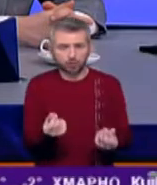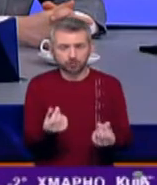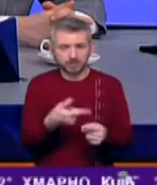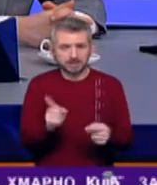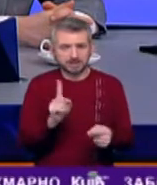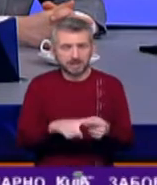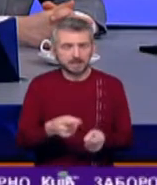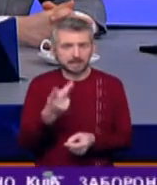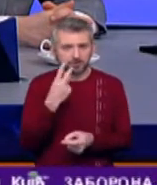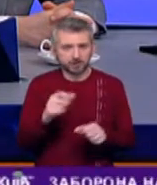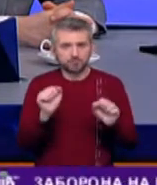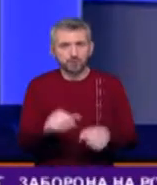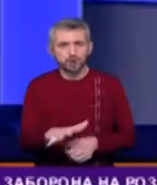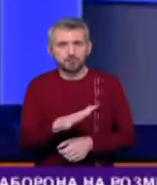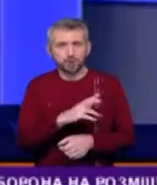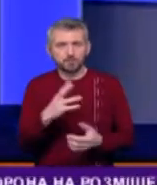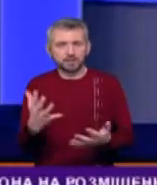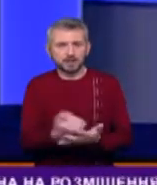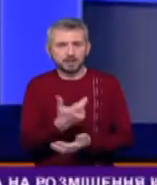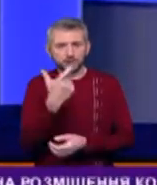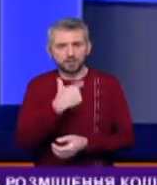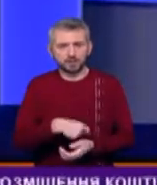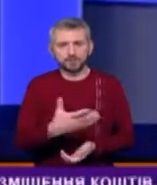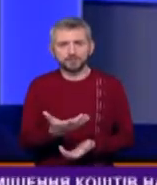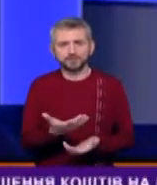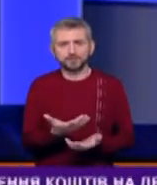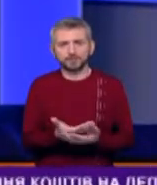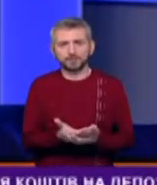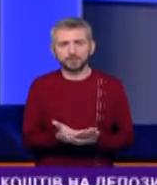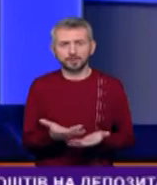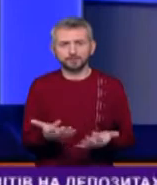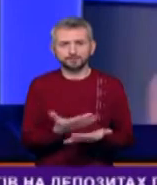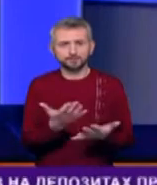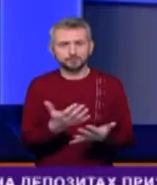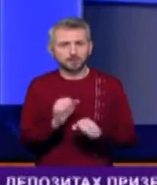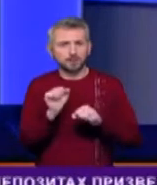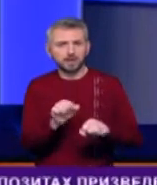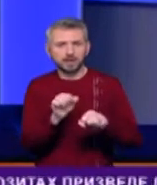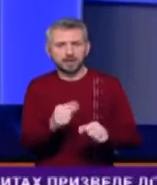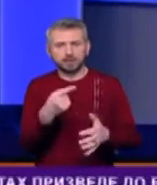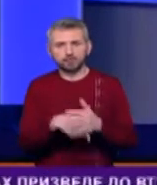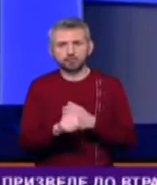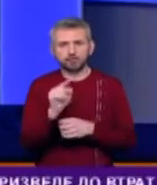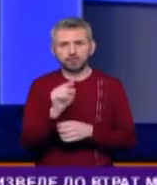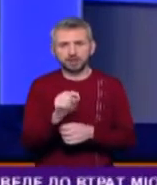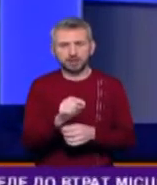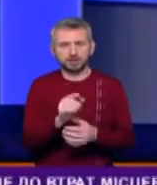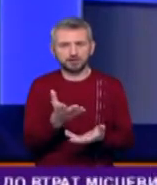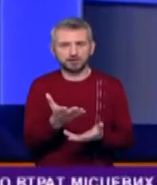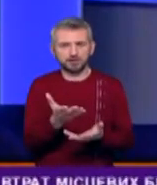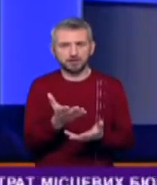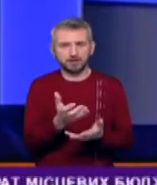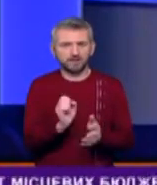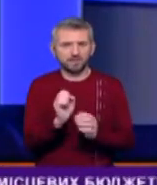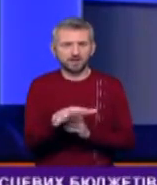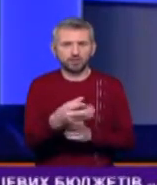Це завжди можна було б знайти собі, скажімо так, прихильників через те, що ти вкинув там якихось